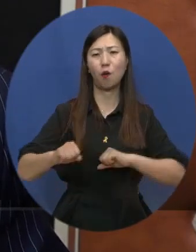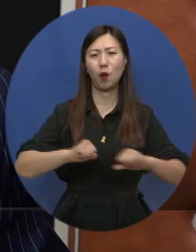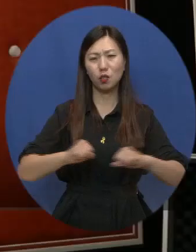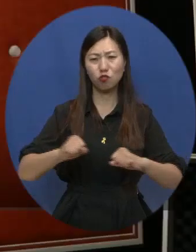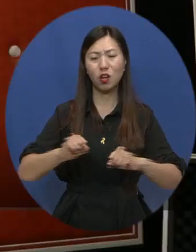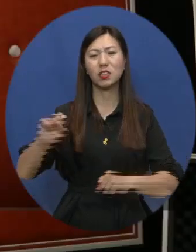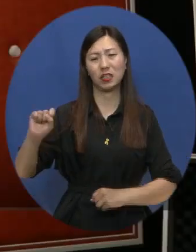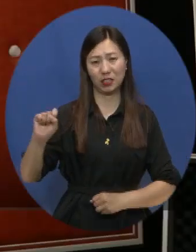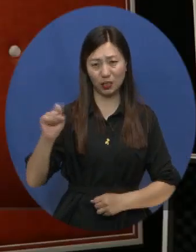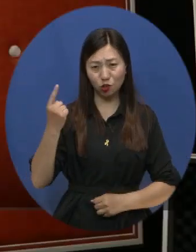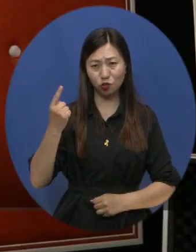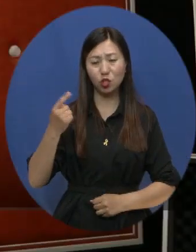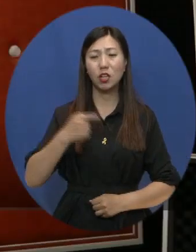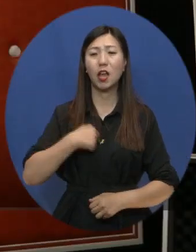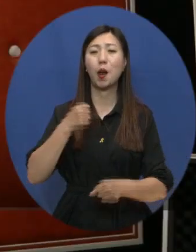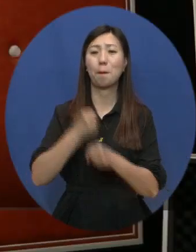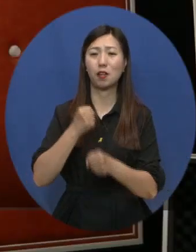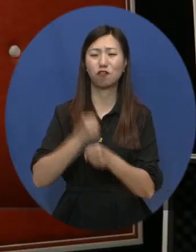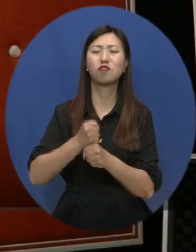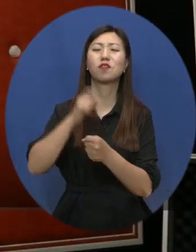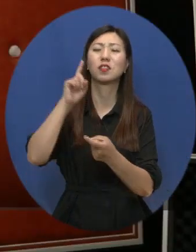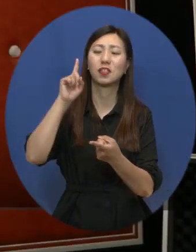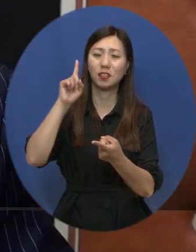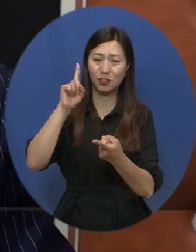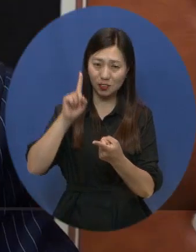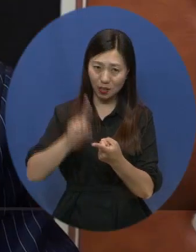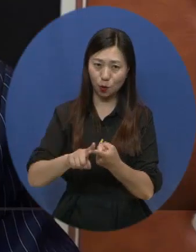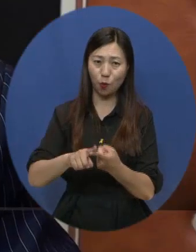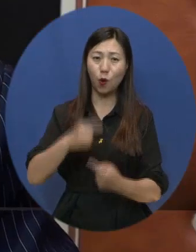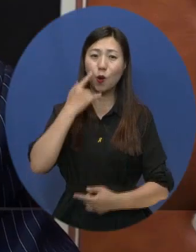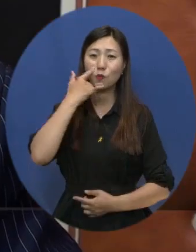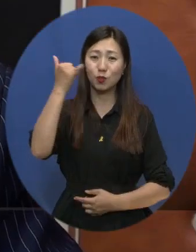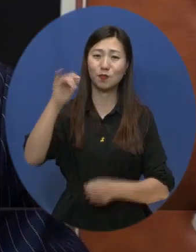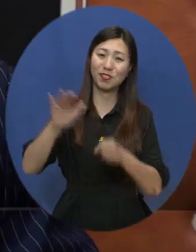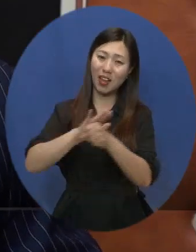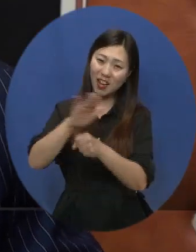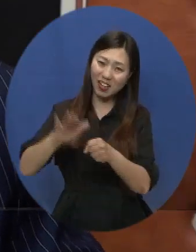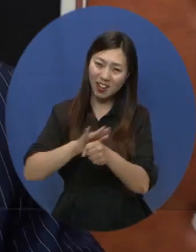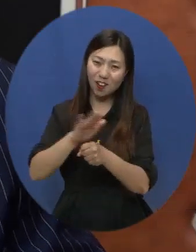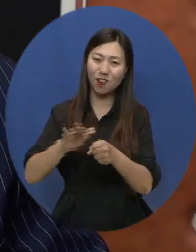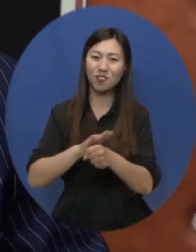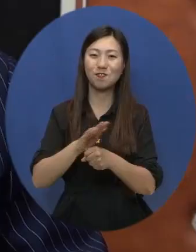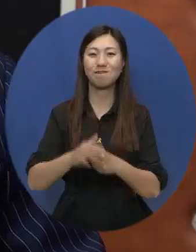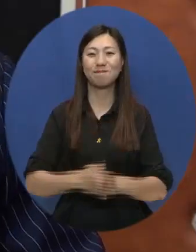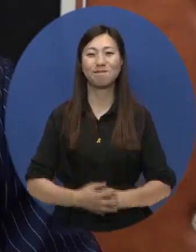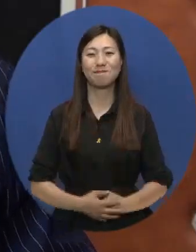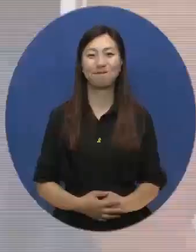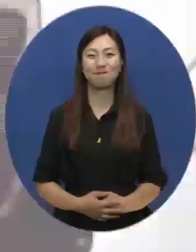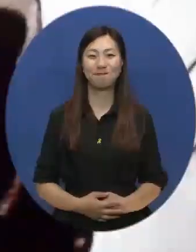원동력이고 저를 만들어주신 그 자체입니다. 아버지 어머니 사랑해요.